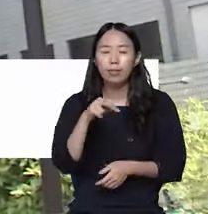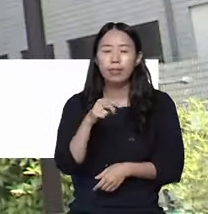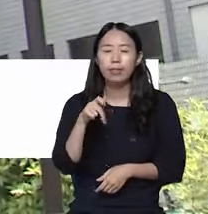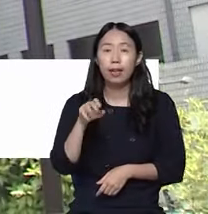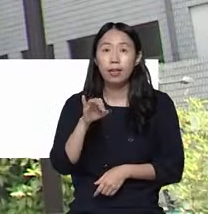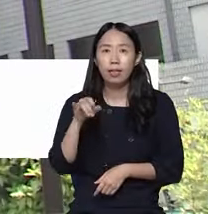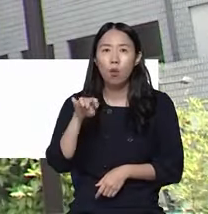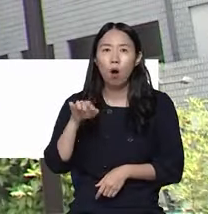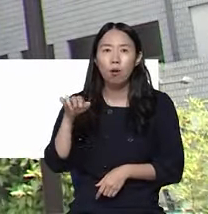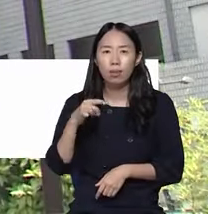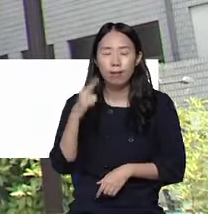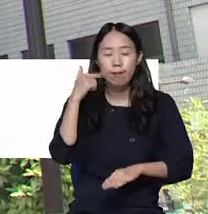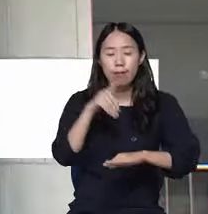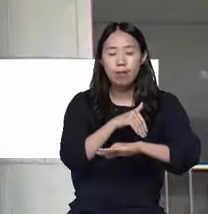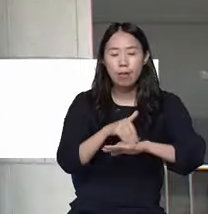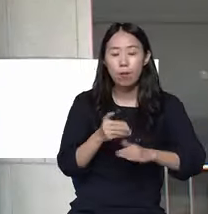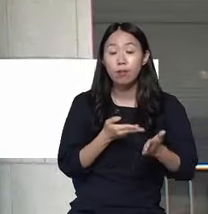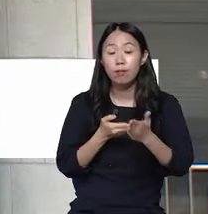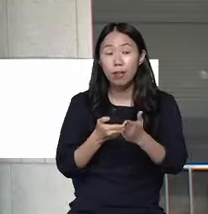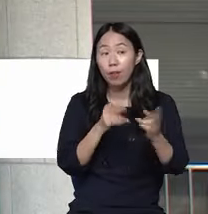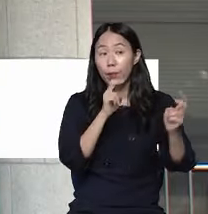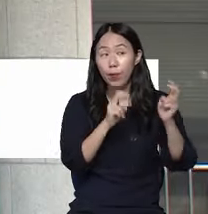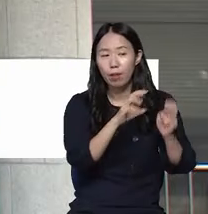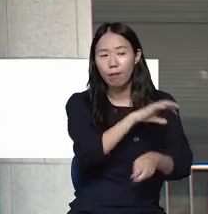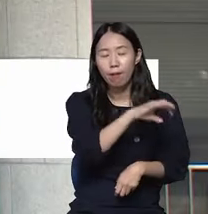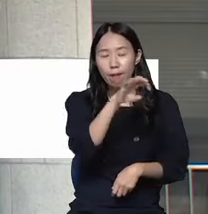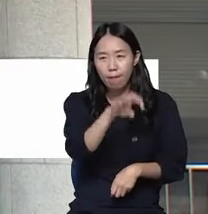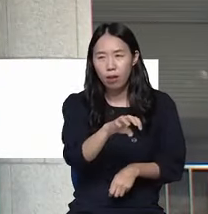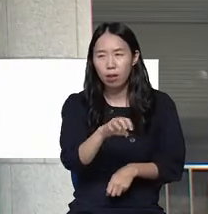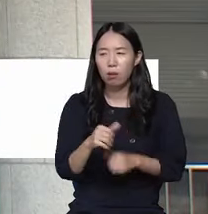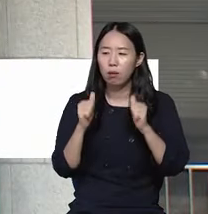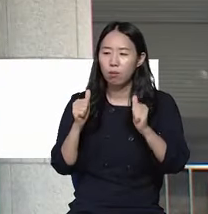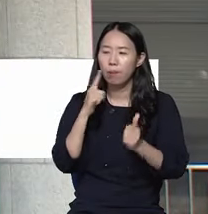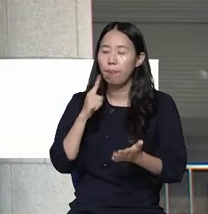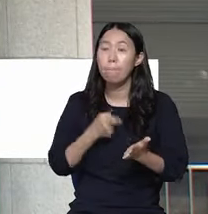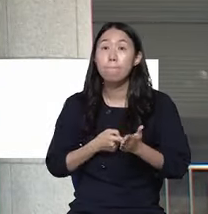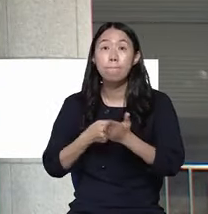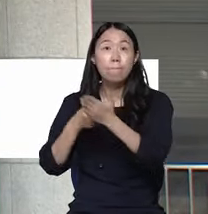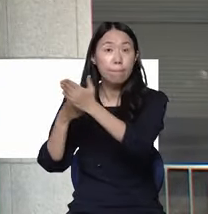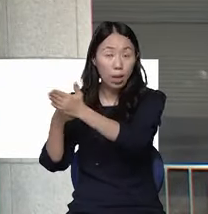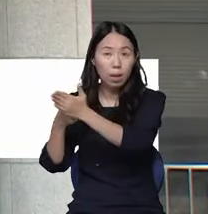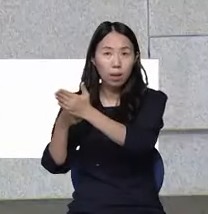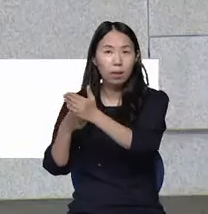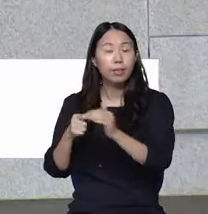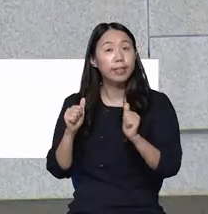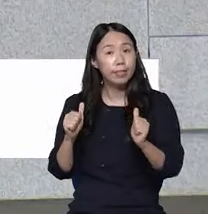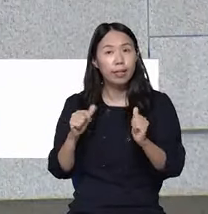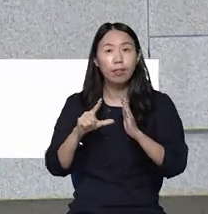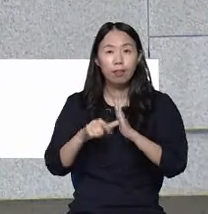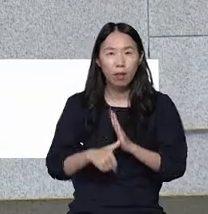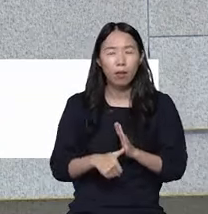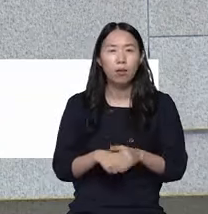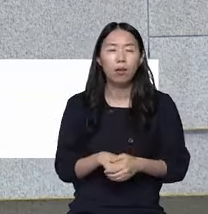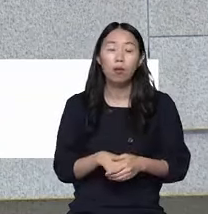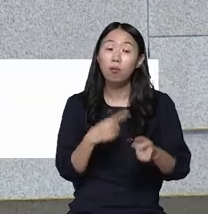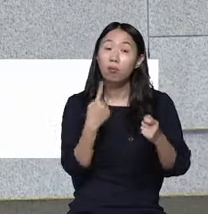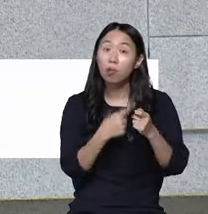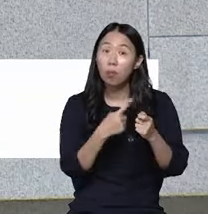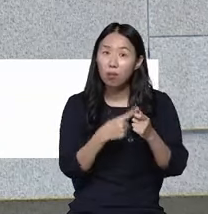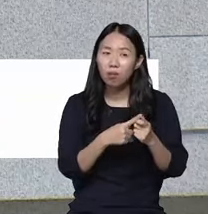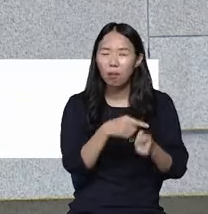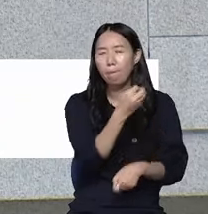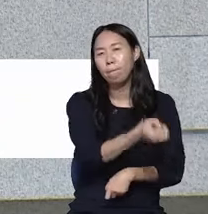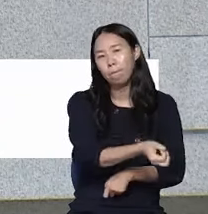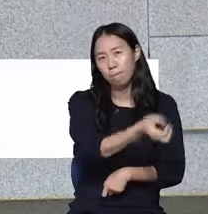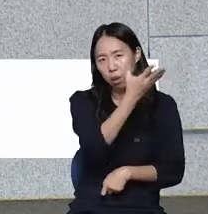스카이워크를 기획, 제안한 업체 두 곳이 여수예술랜드를 상대로 제기한 손해배상 항소심에서 원고 일부 승소 판결을